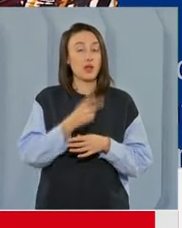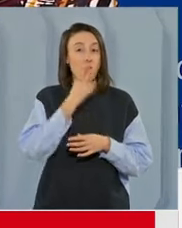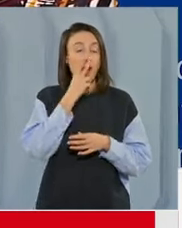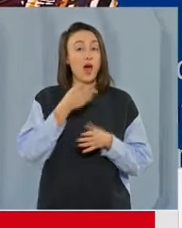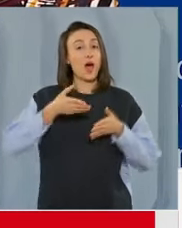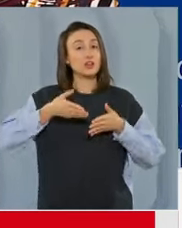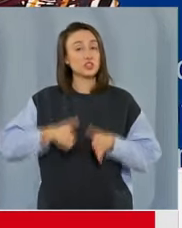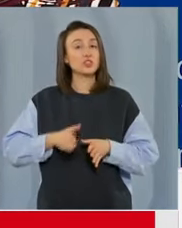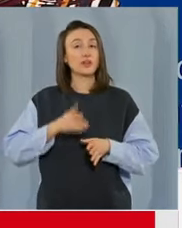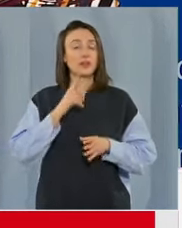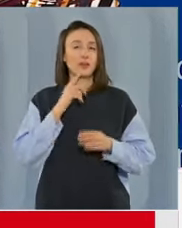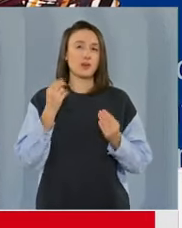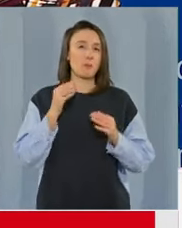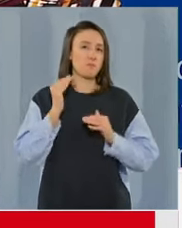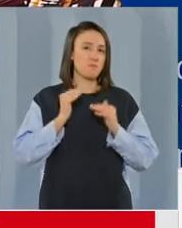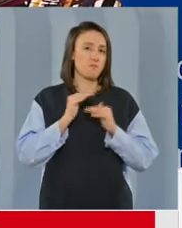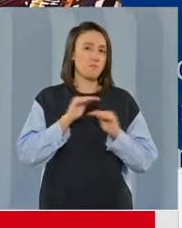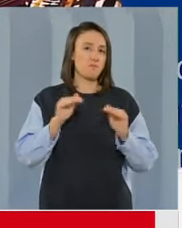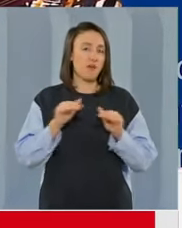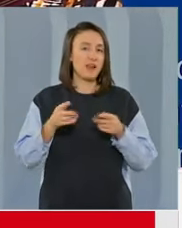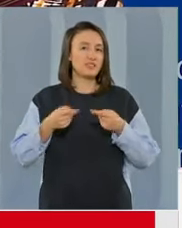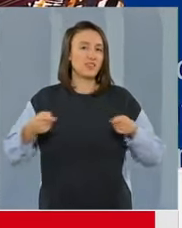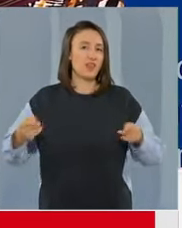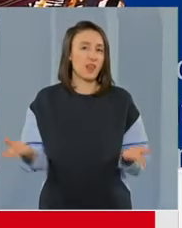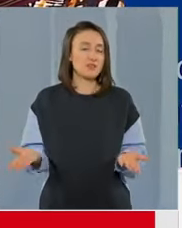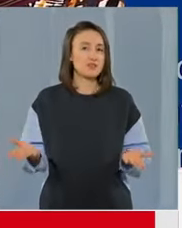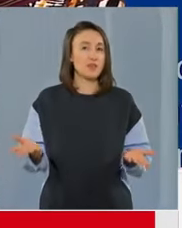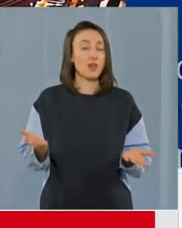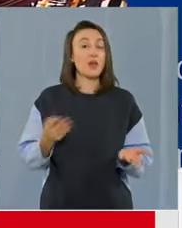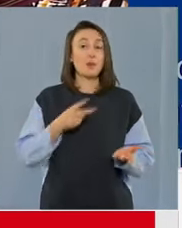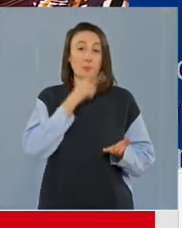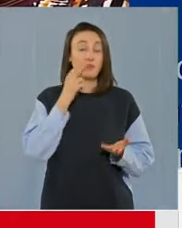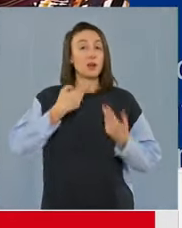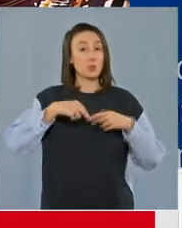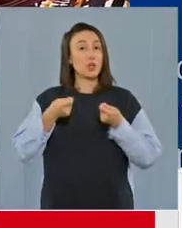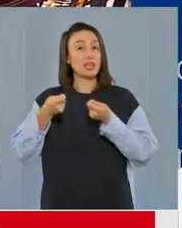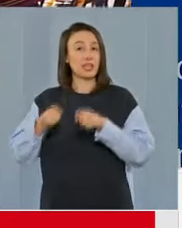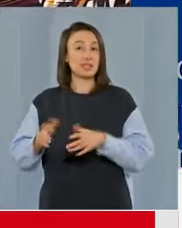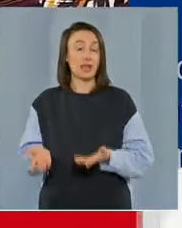ar adânci niște falii care preferăm noi să fie închise.